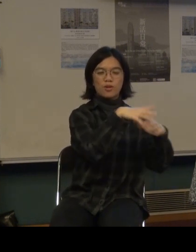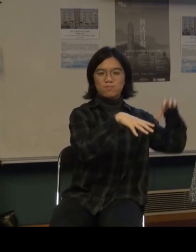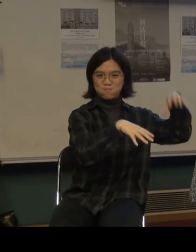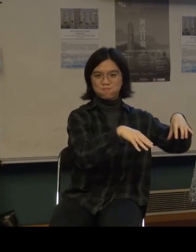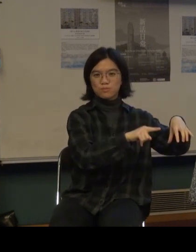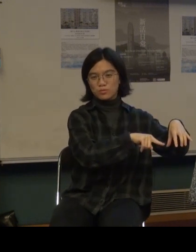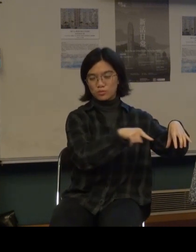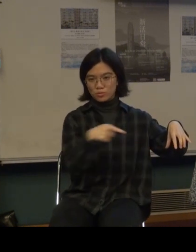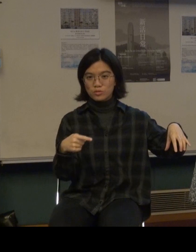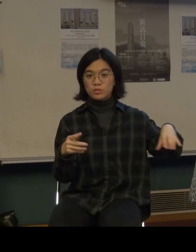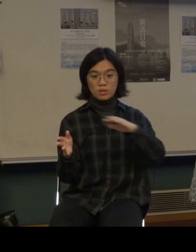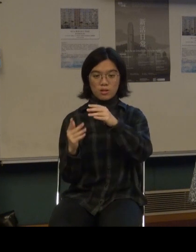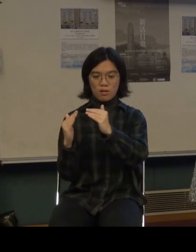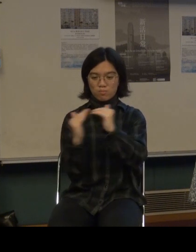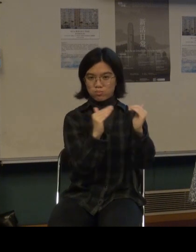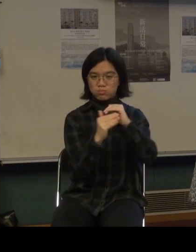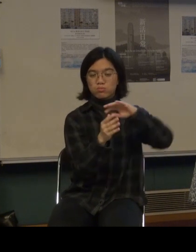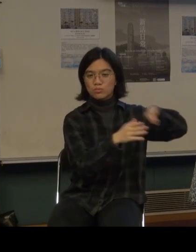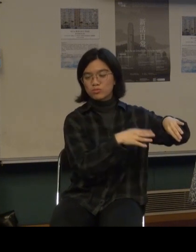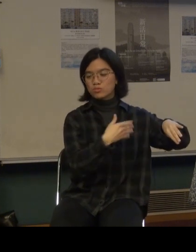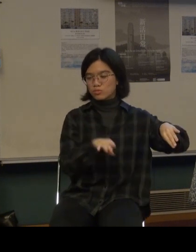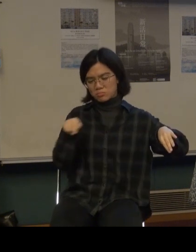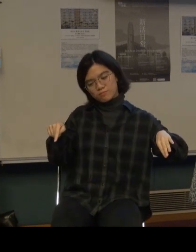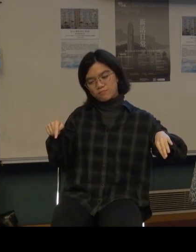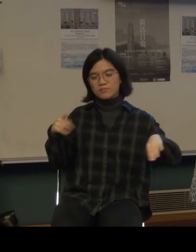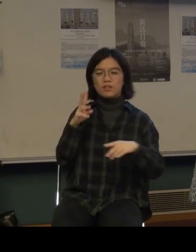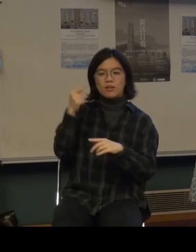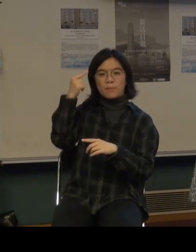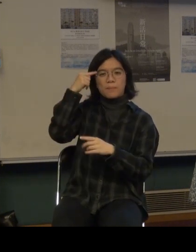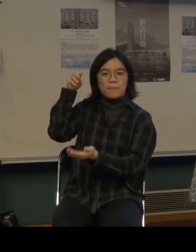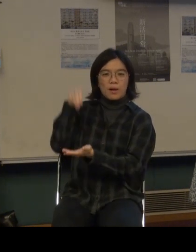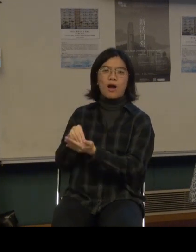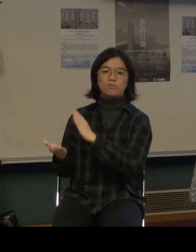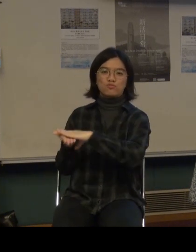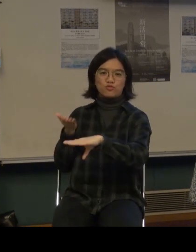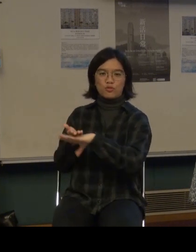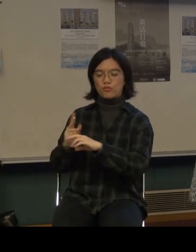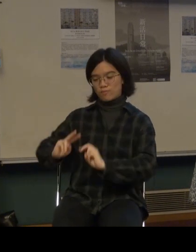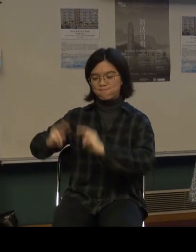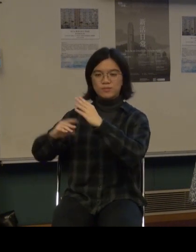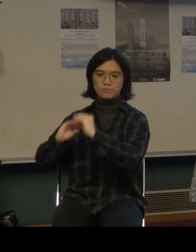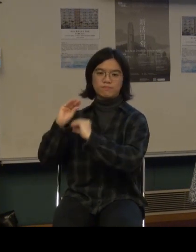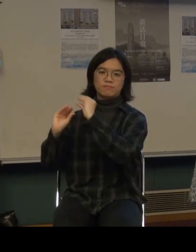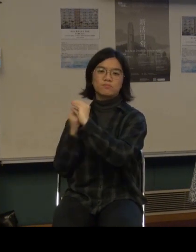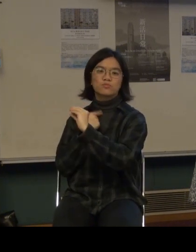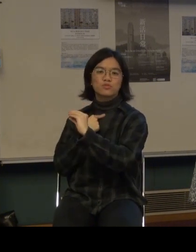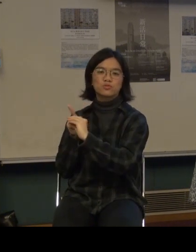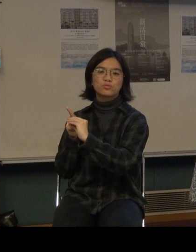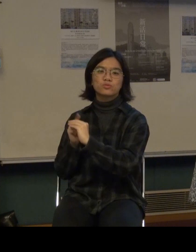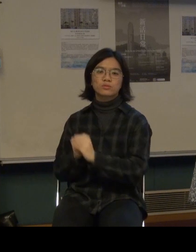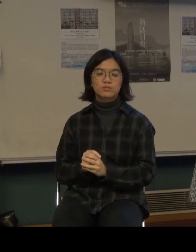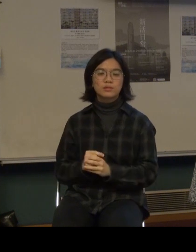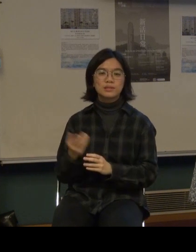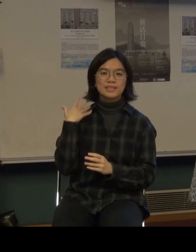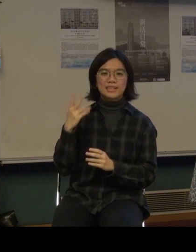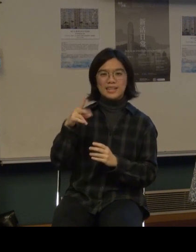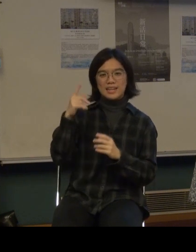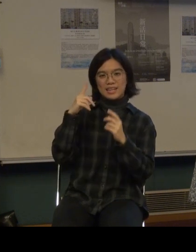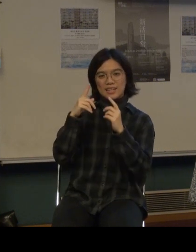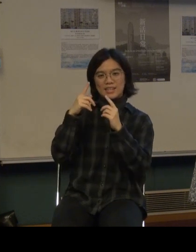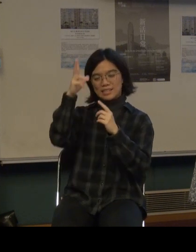順便就重建啦。政府喺重建中環街市嘅時候咧，當時嘅市政局主席咧杜德